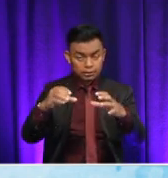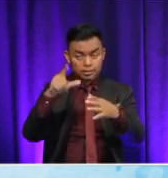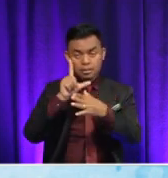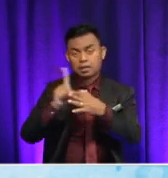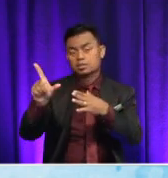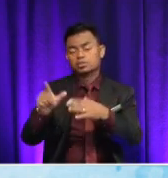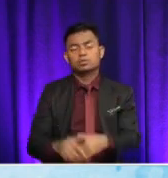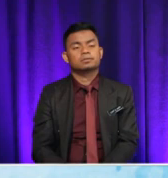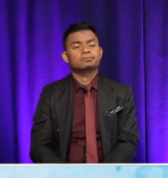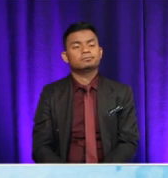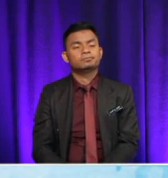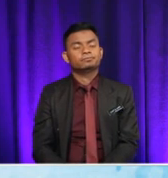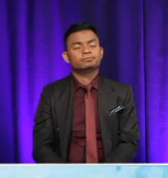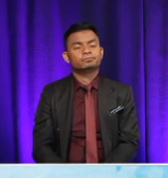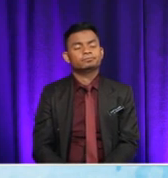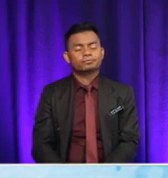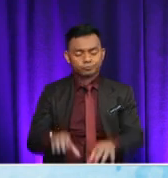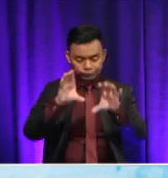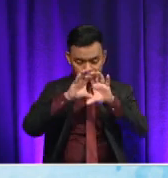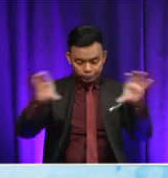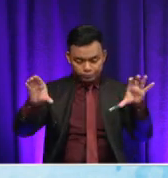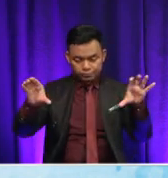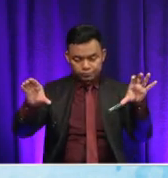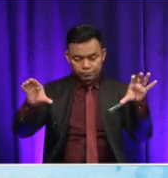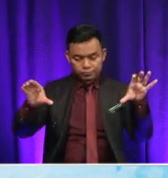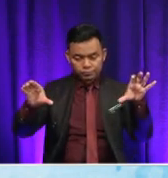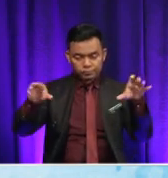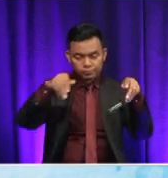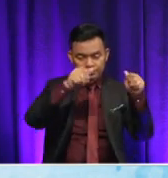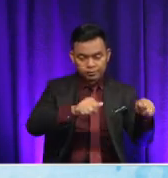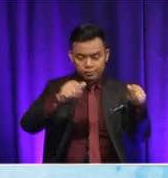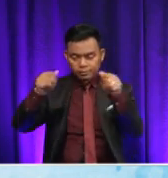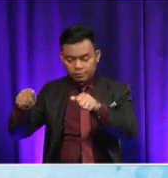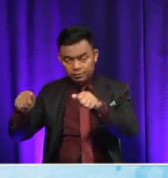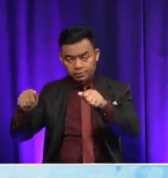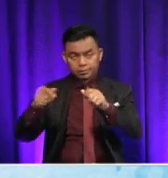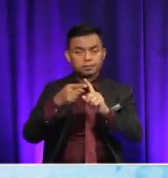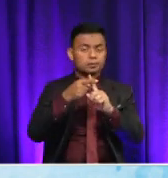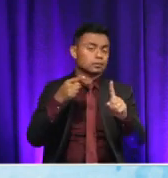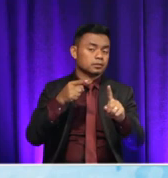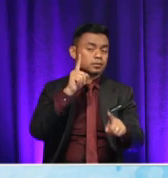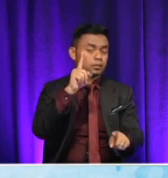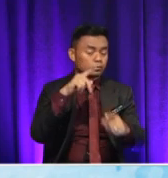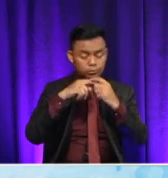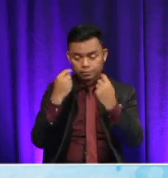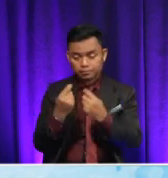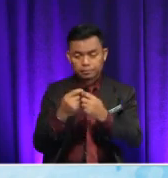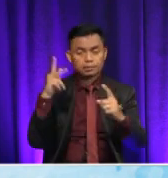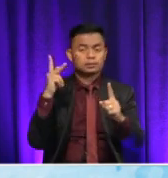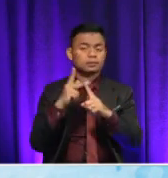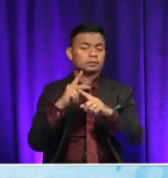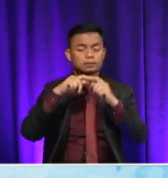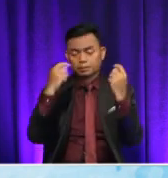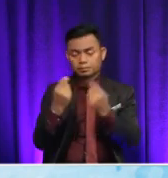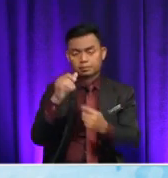betulkan air dari tangki simpanan kelengkapan sanitasi dan juga membuang